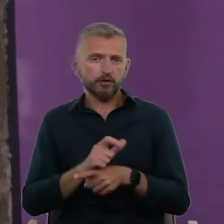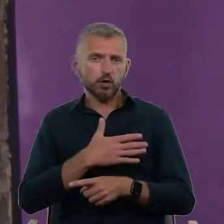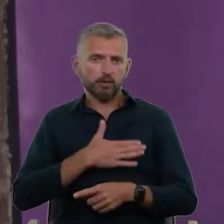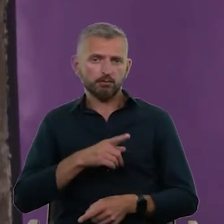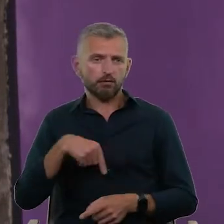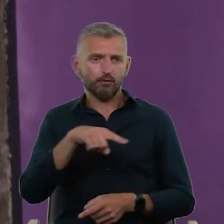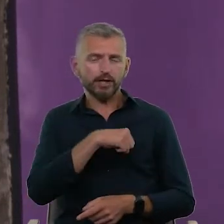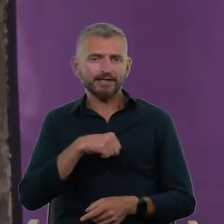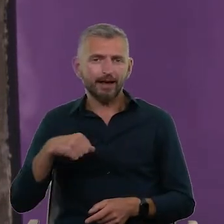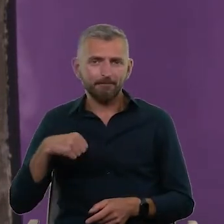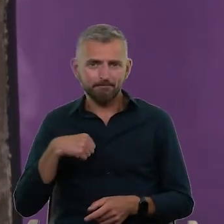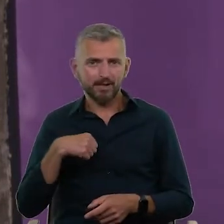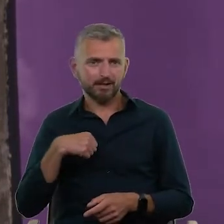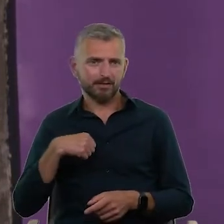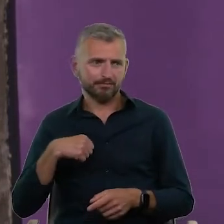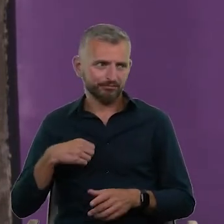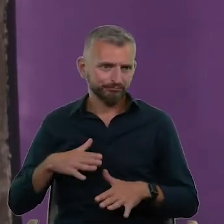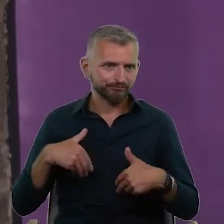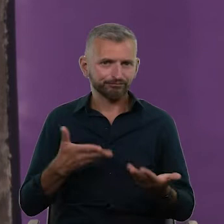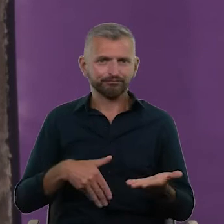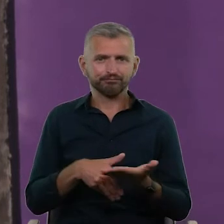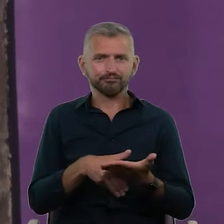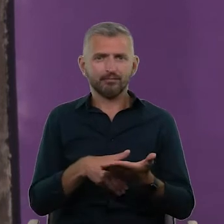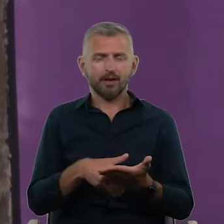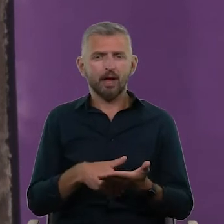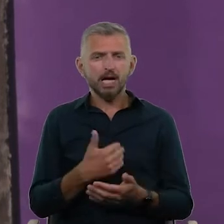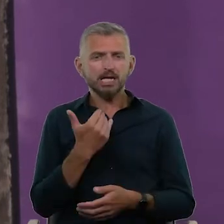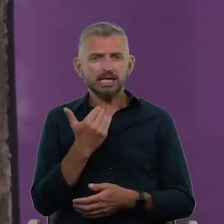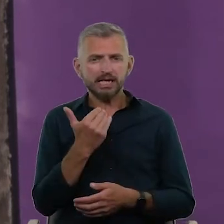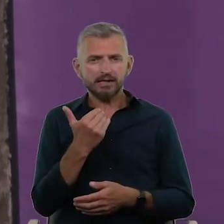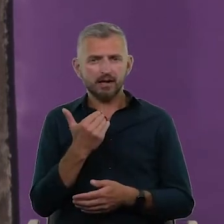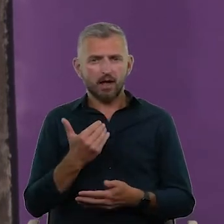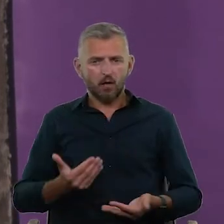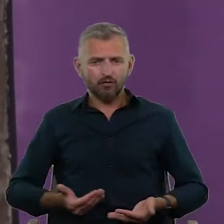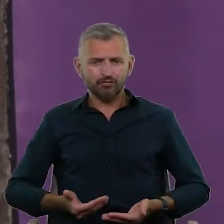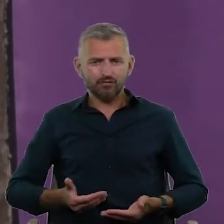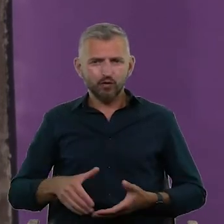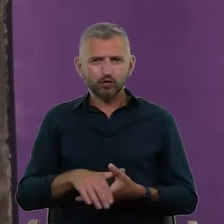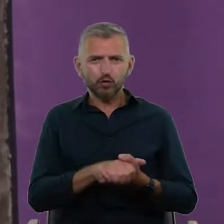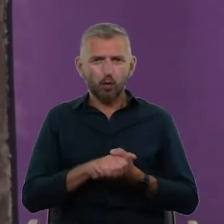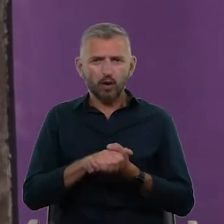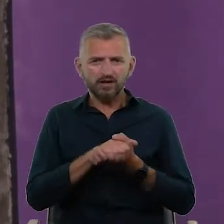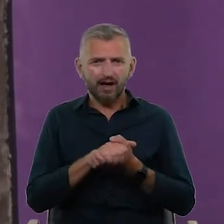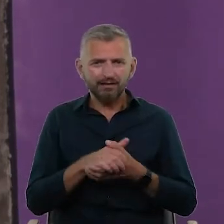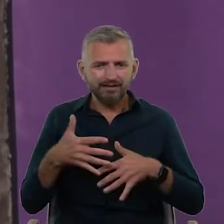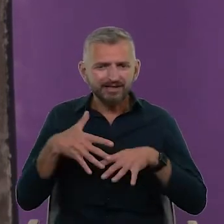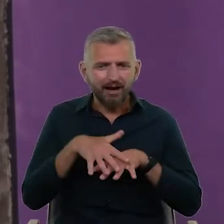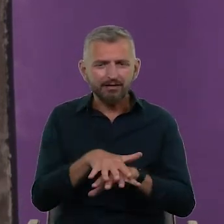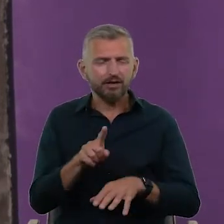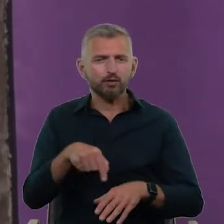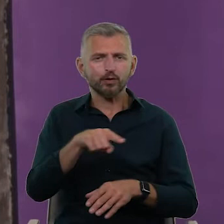вони самі виходять з ініціативи. Але оця їхня соціалізація, і